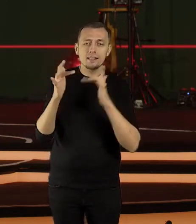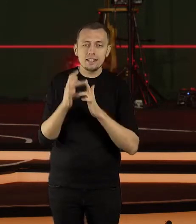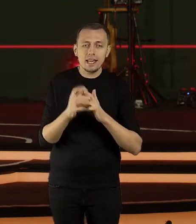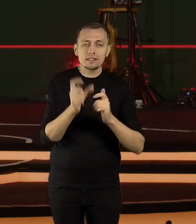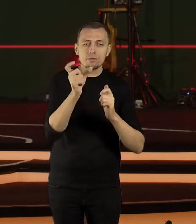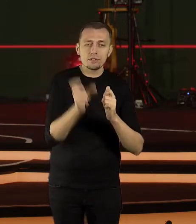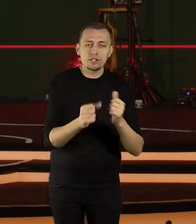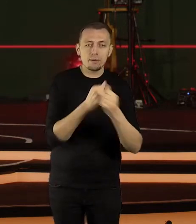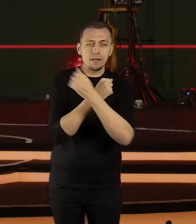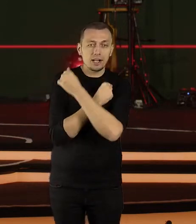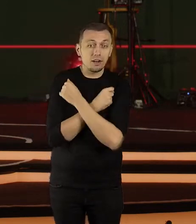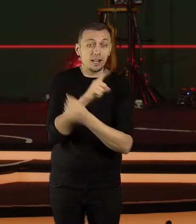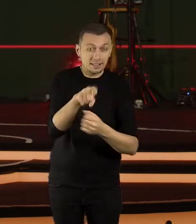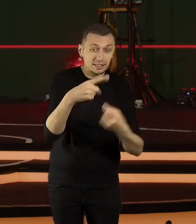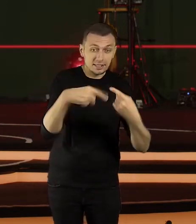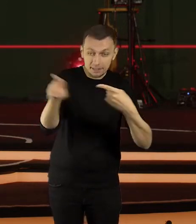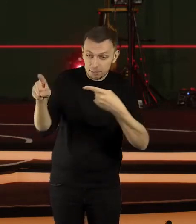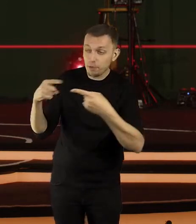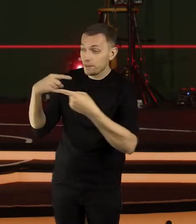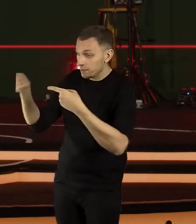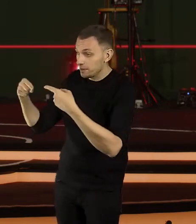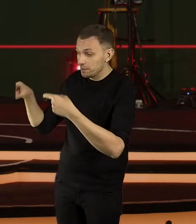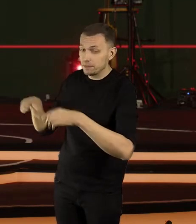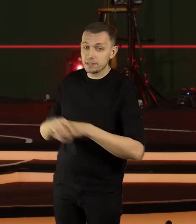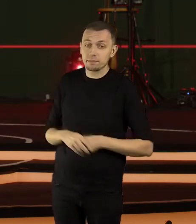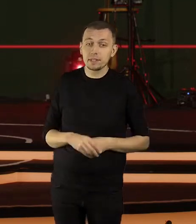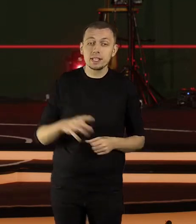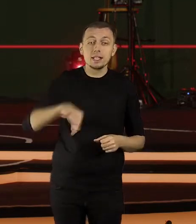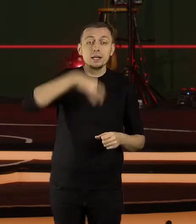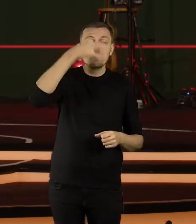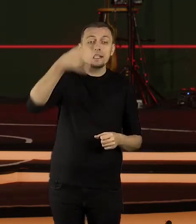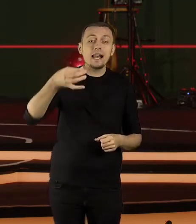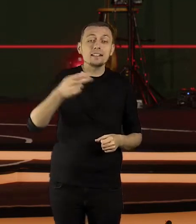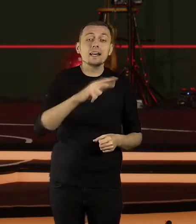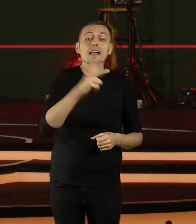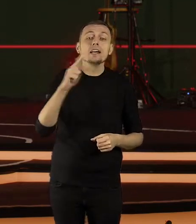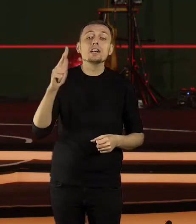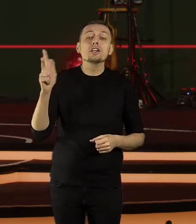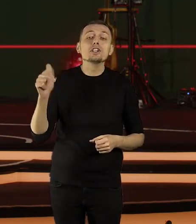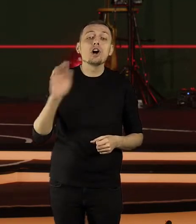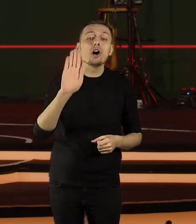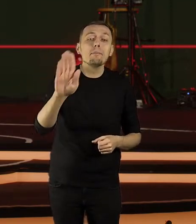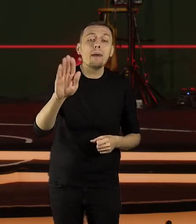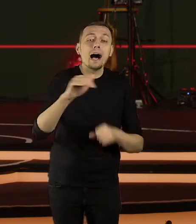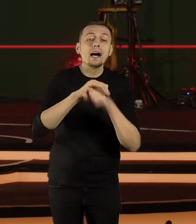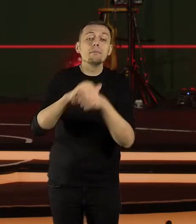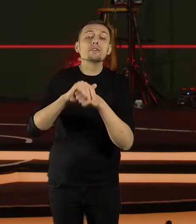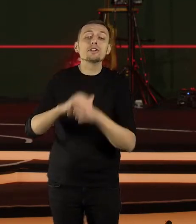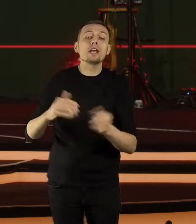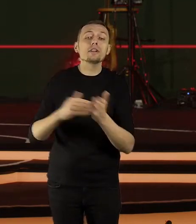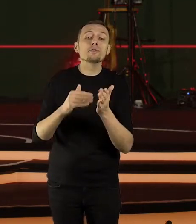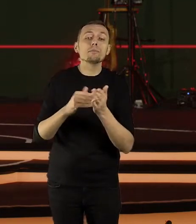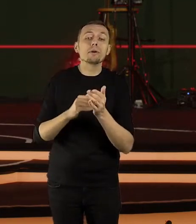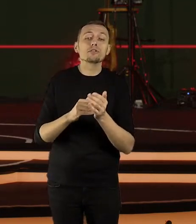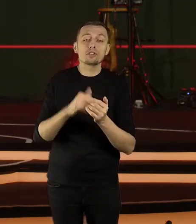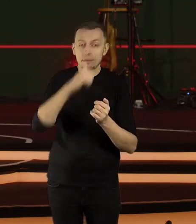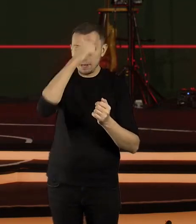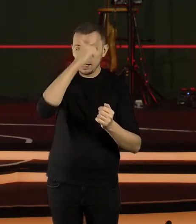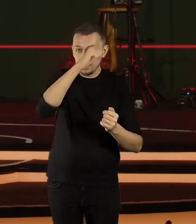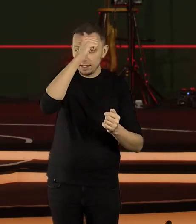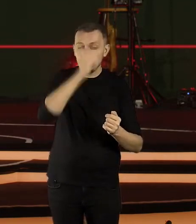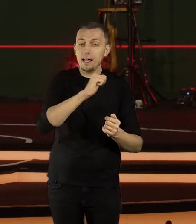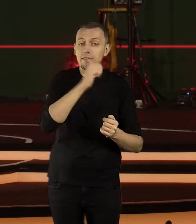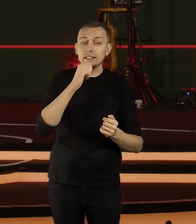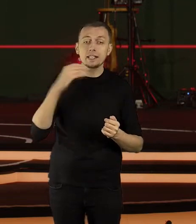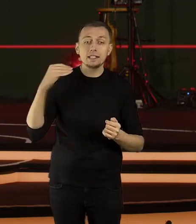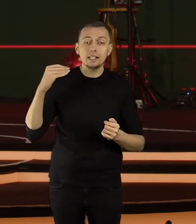Jeszcze raz zapytam, kto z Was ma przyjaciół, którzy potrzebują Ewangelii? Podnieście ręce. To teraz wyjmijcie swoje telefony komórkowe